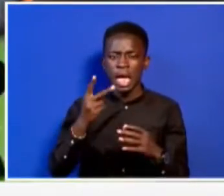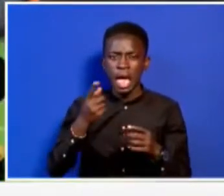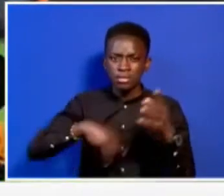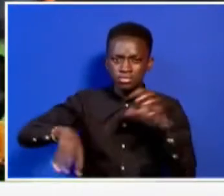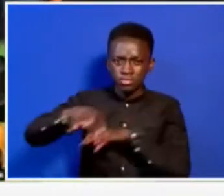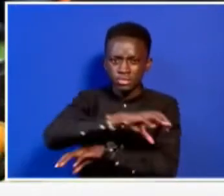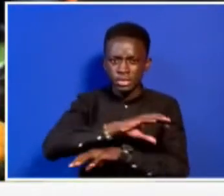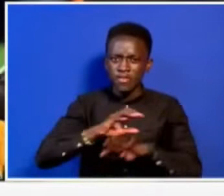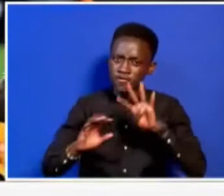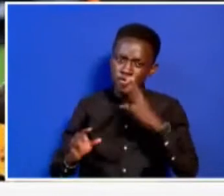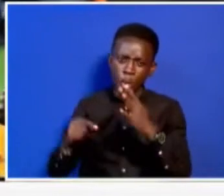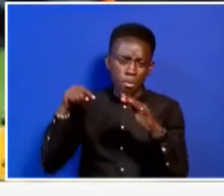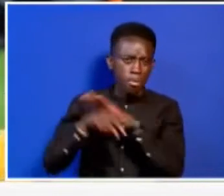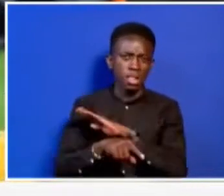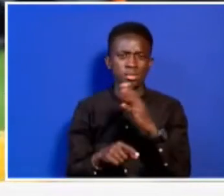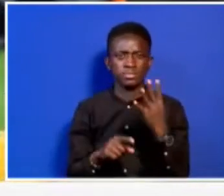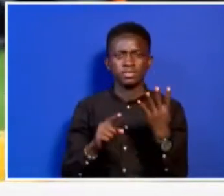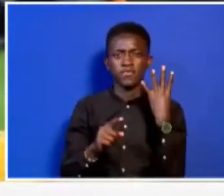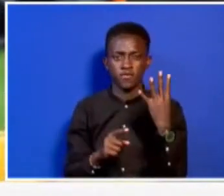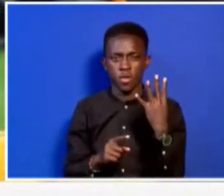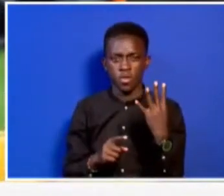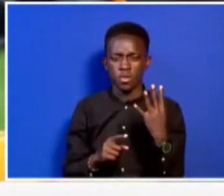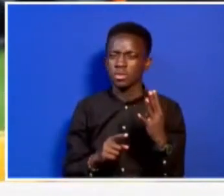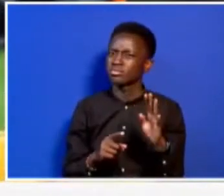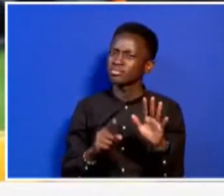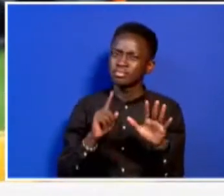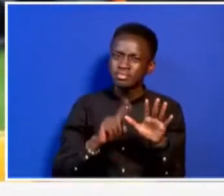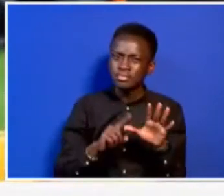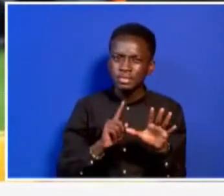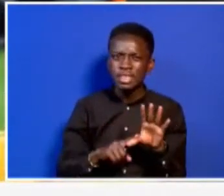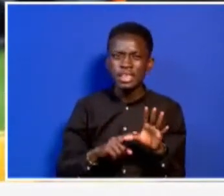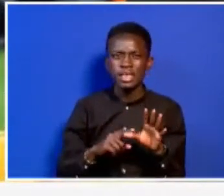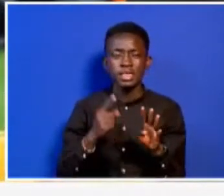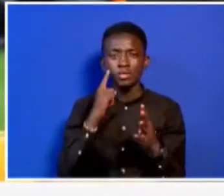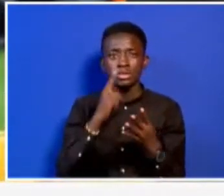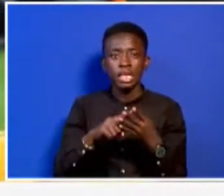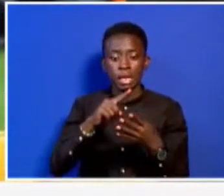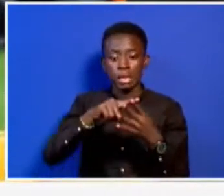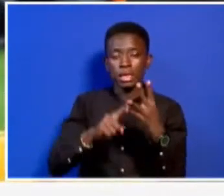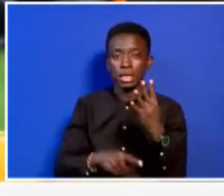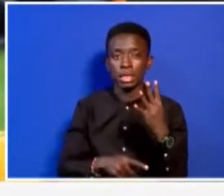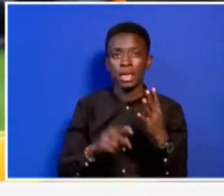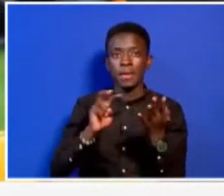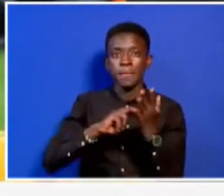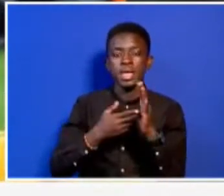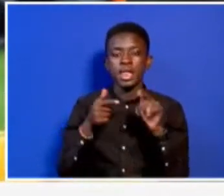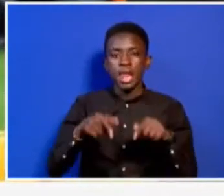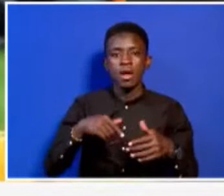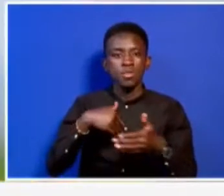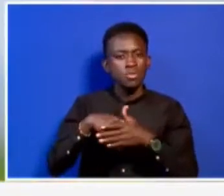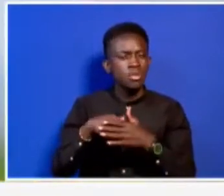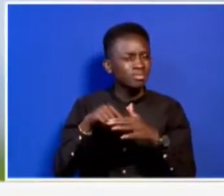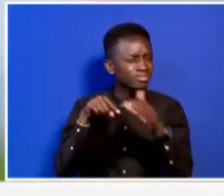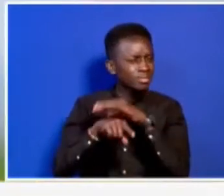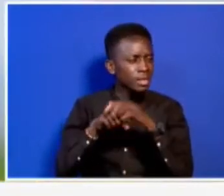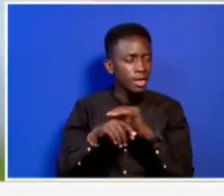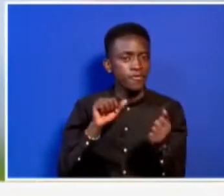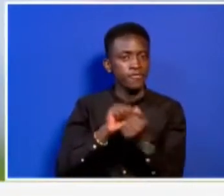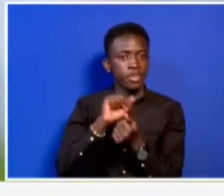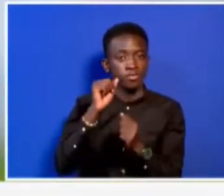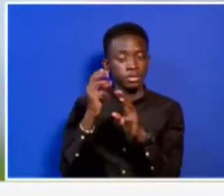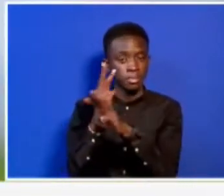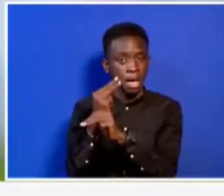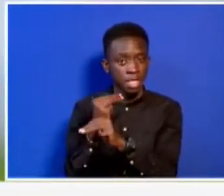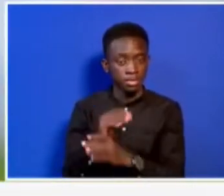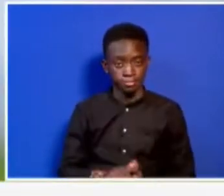akifunga bao la 4 kunako dakika 60 na kufikisha jumla ya mabao 15, mabao ambayo amefunga katika ligi ya msimu huu. Raheem Sterling